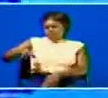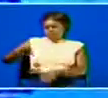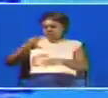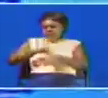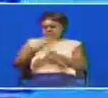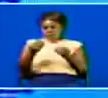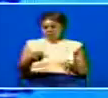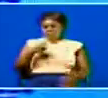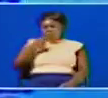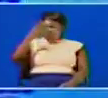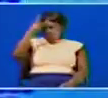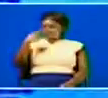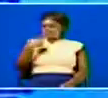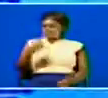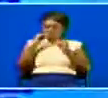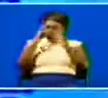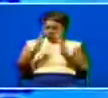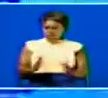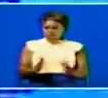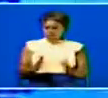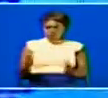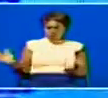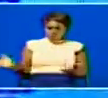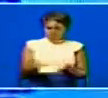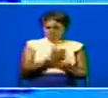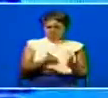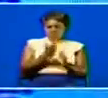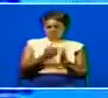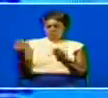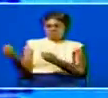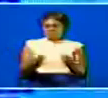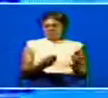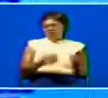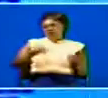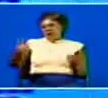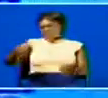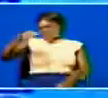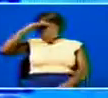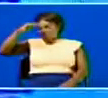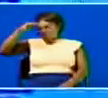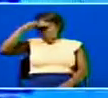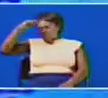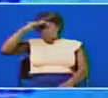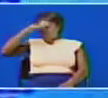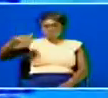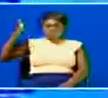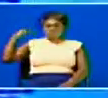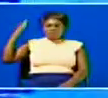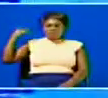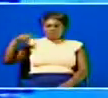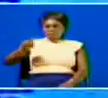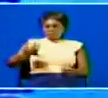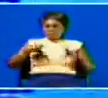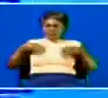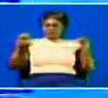Aidha, wazazi hao wanadai kuwa mwalimu wao aliondolewa ghafla na kuletewa huyo ambaye wanadai ni mlevi, ambaye awali walikuwa